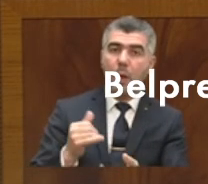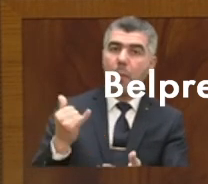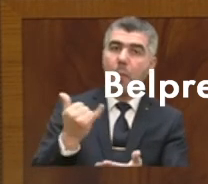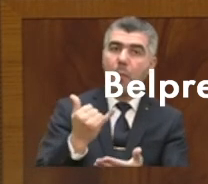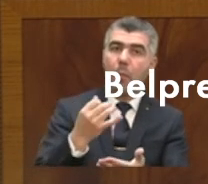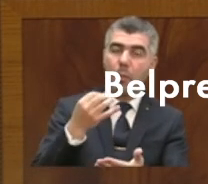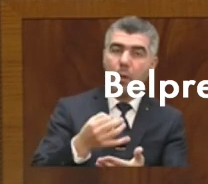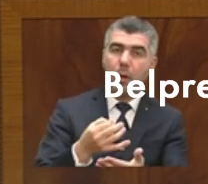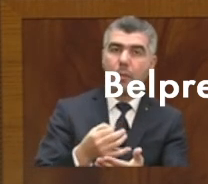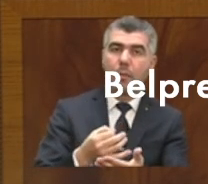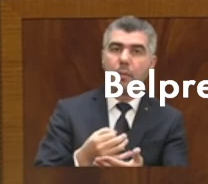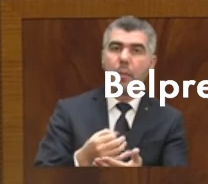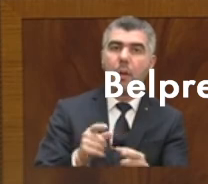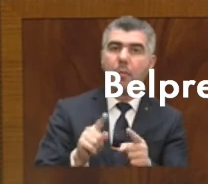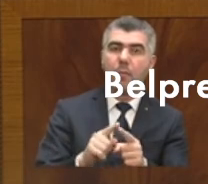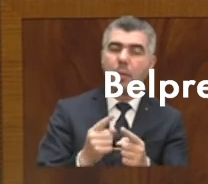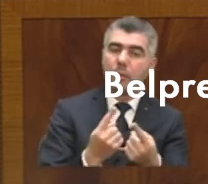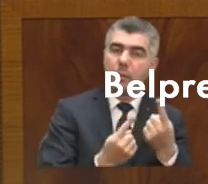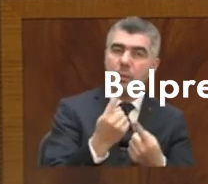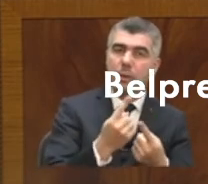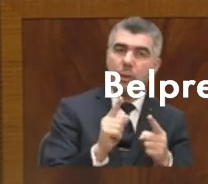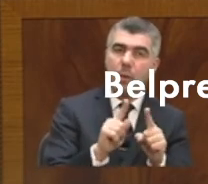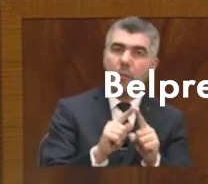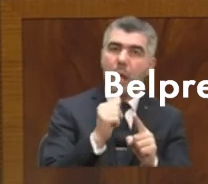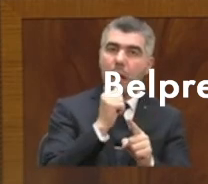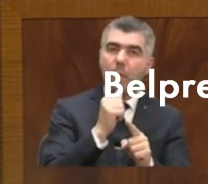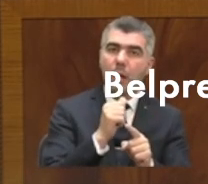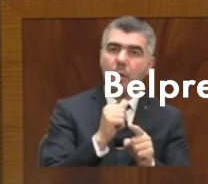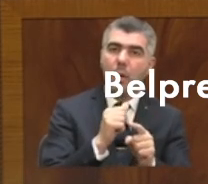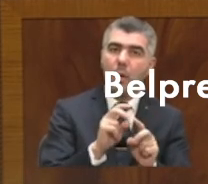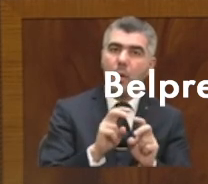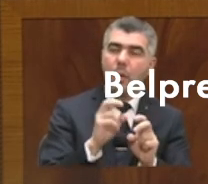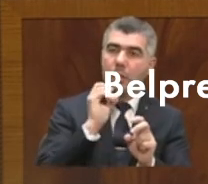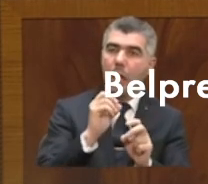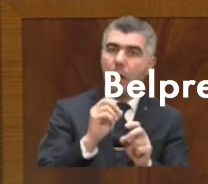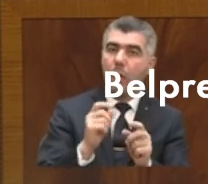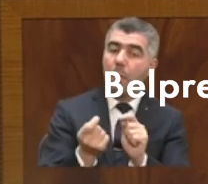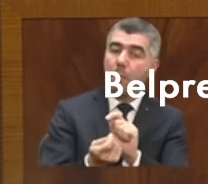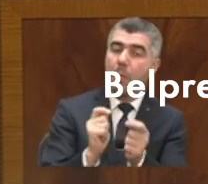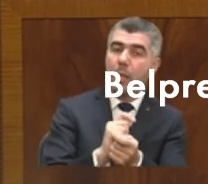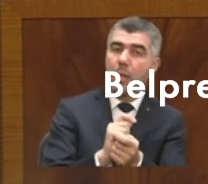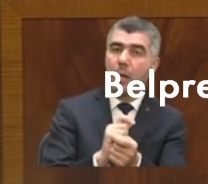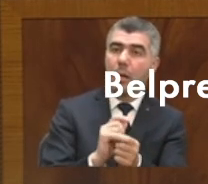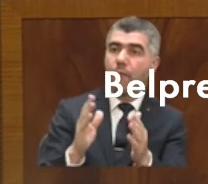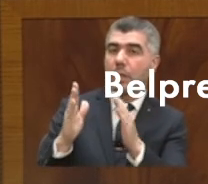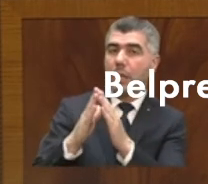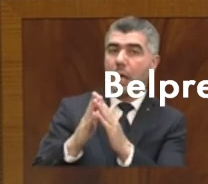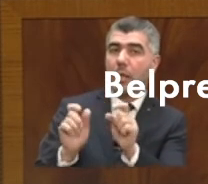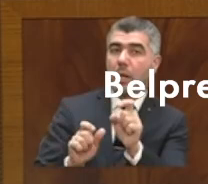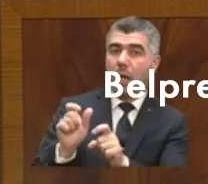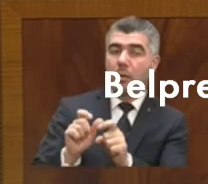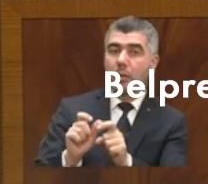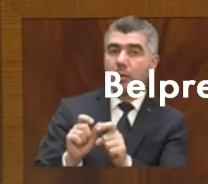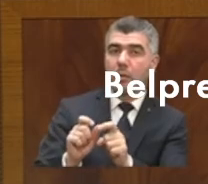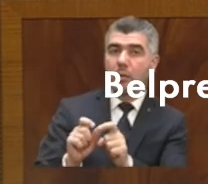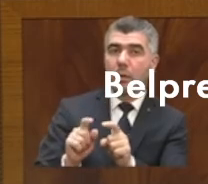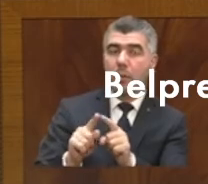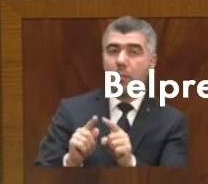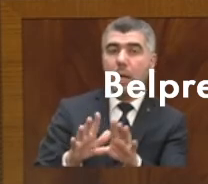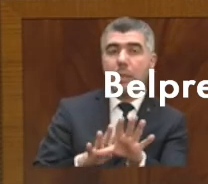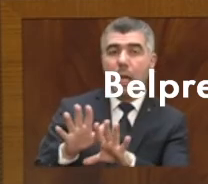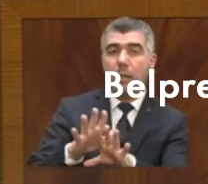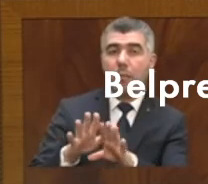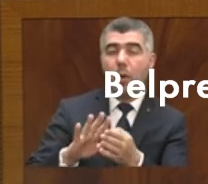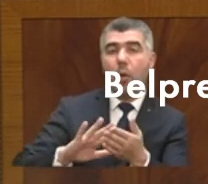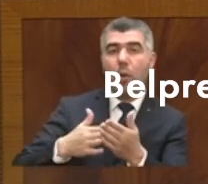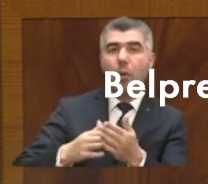نضمنوا كذلك واحد العقلانه في الطلب، وبالتالي خصنا نغيروا السلوكيات ديالنا. وهذا ما تمنعش بان راه حنا خدينا العديد من التدابير